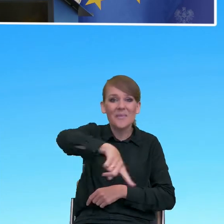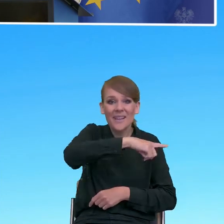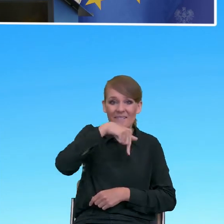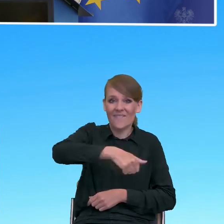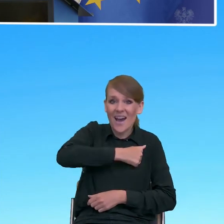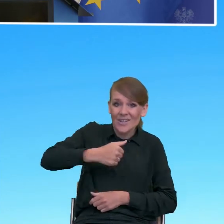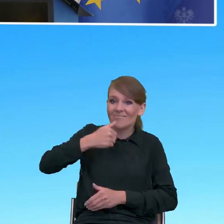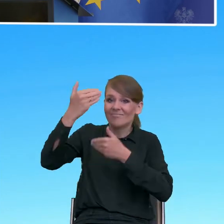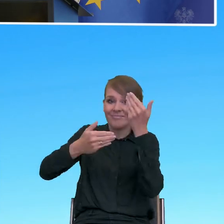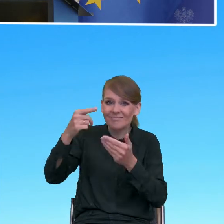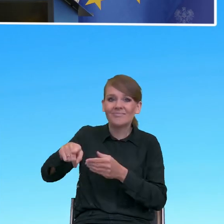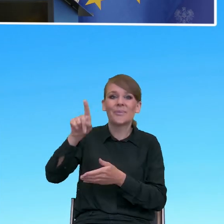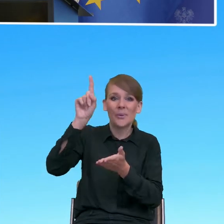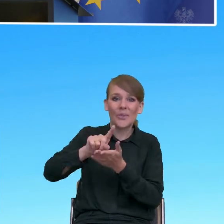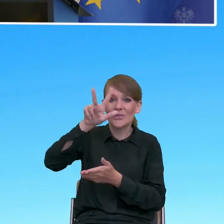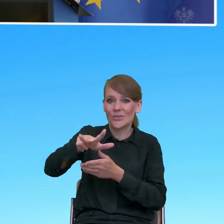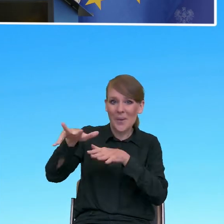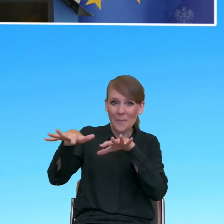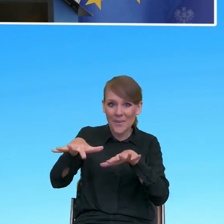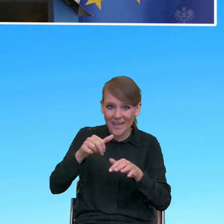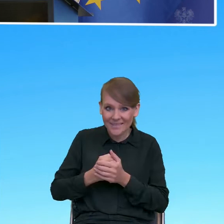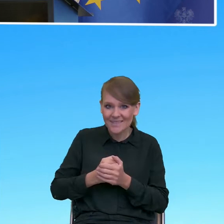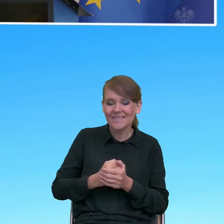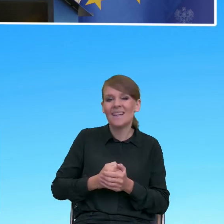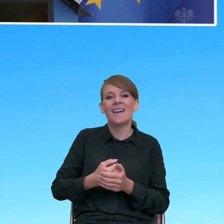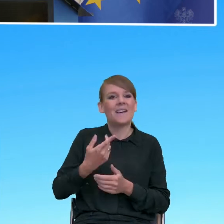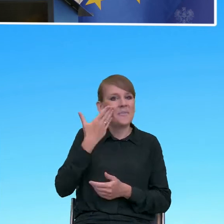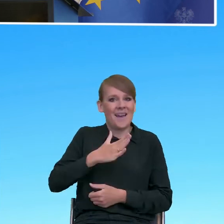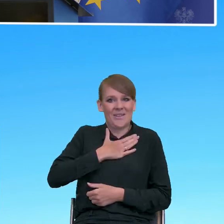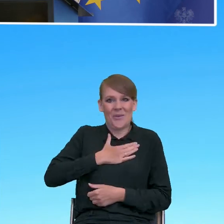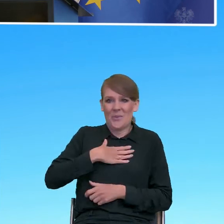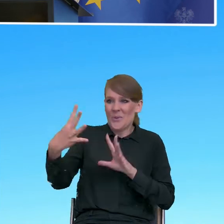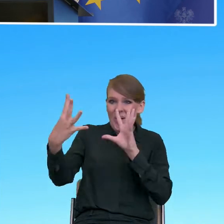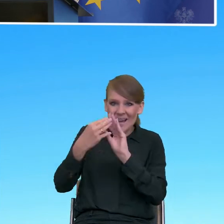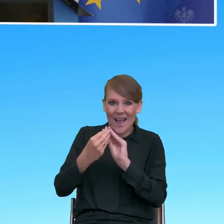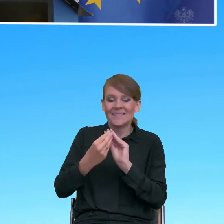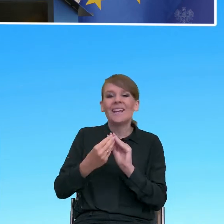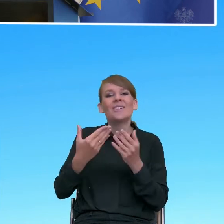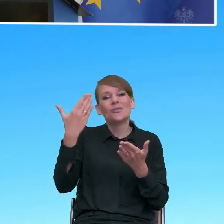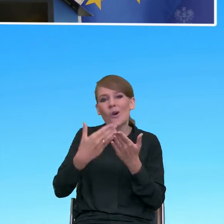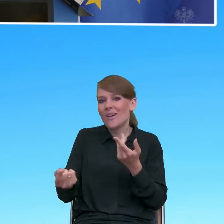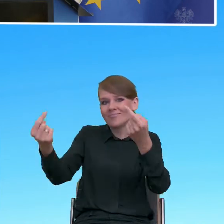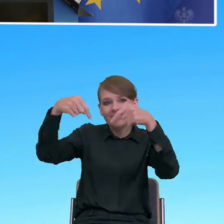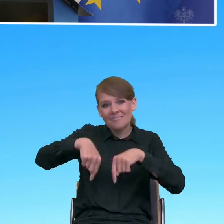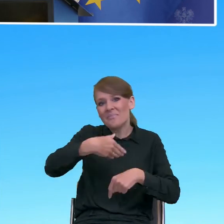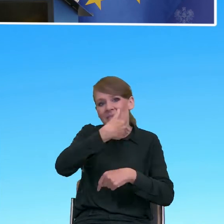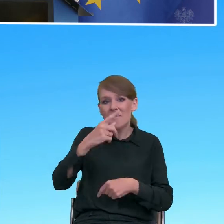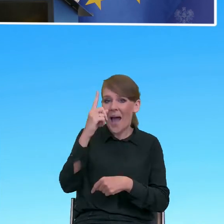tutaj w Warszawie, zajęcia trzeciego miejsca. Bardzo nam miło, że jesteście z nami. Żałujemy, że nie ma was tutaj, ale cieszymy się, że was